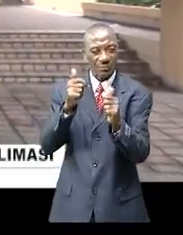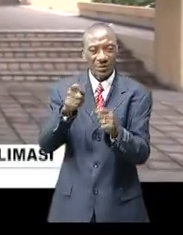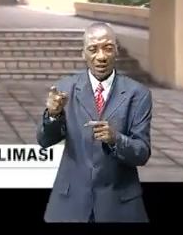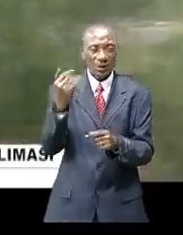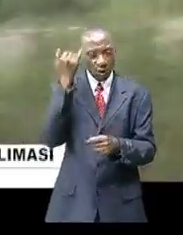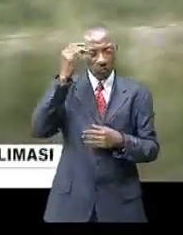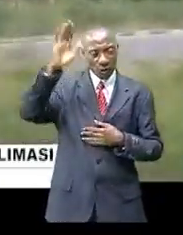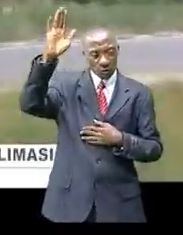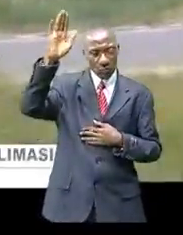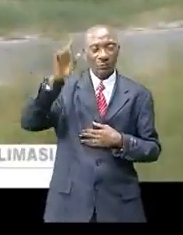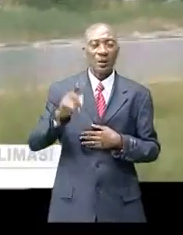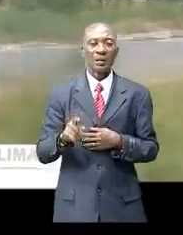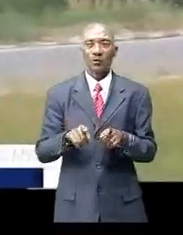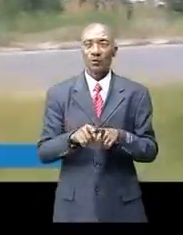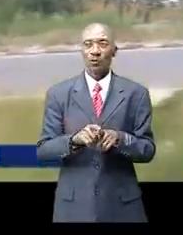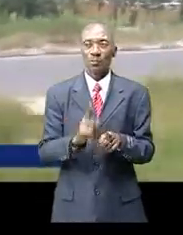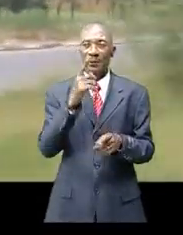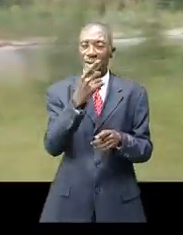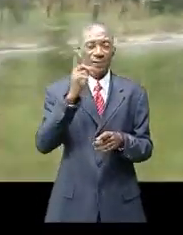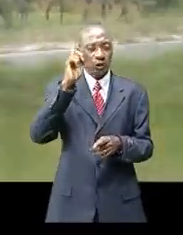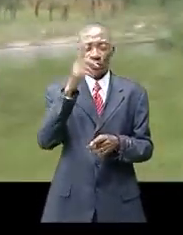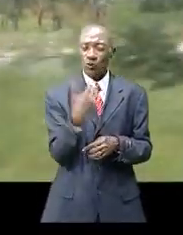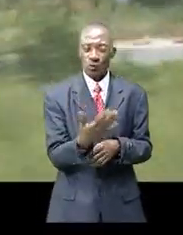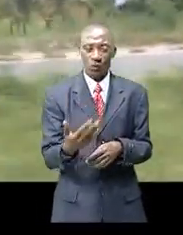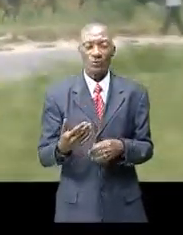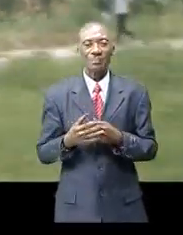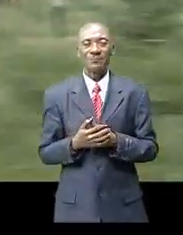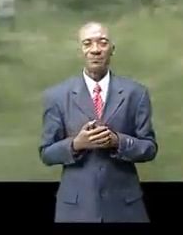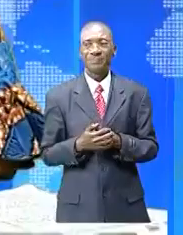des patrimoines de la République démocratique du Congo.